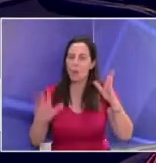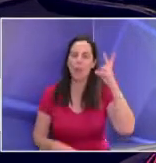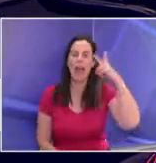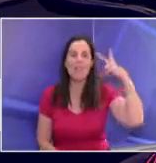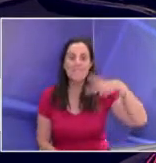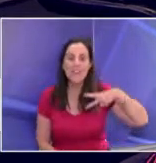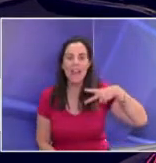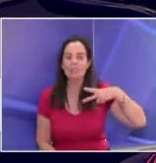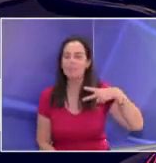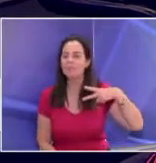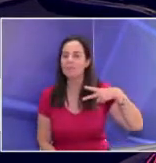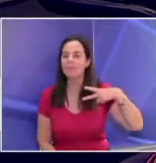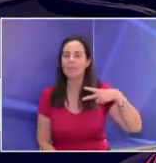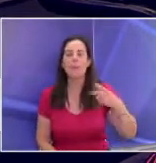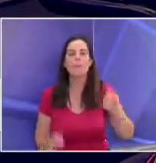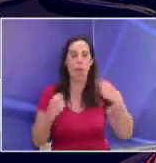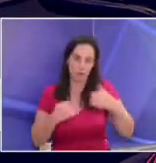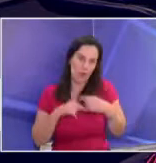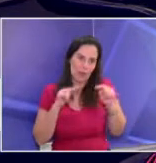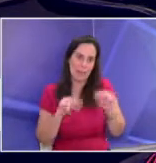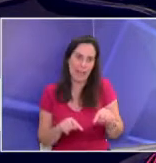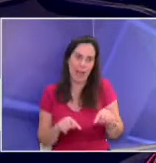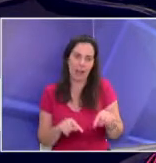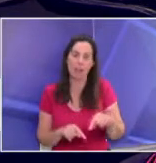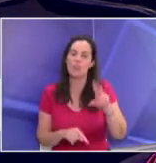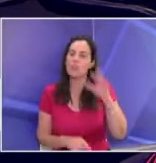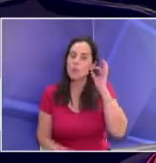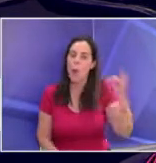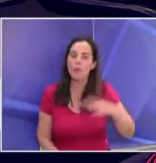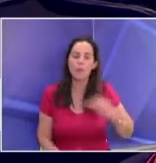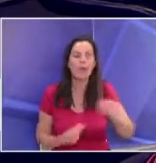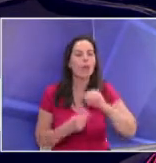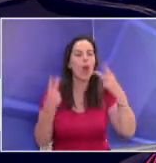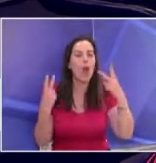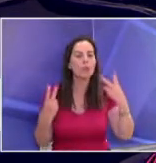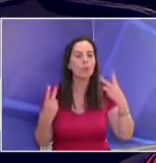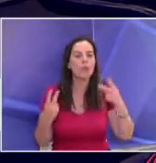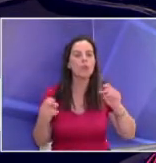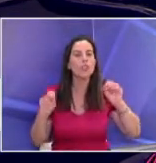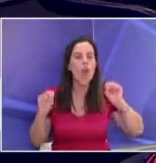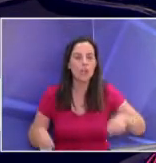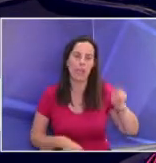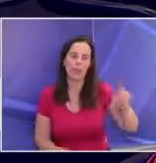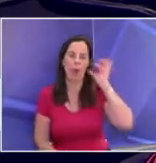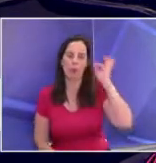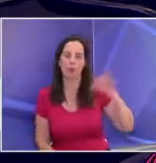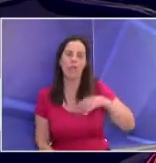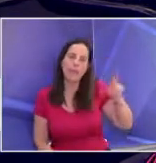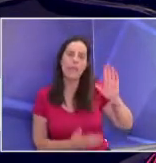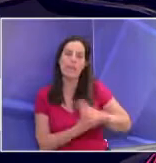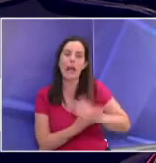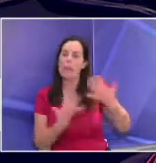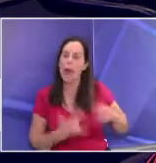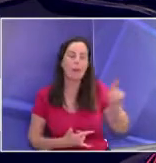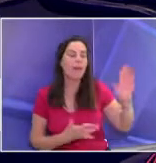להבין, לפחות מאיפה שאני מגיעה, כשיש נפגעת, הדבר הכי חשוב זה שהשליטה תהיה בידיים שלה, ושהיא תחליט את